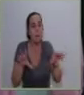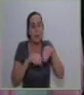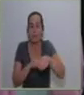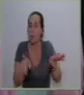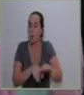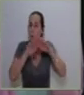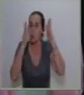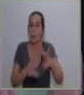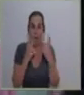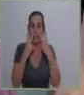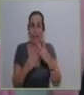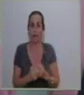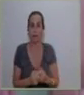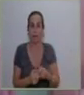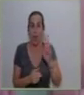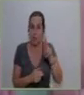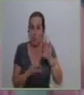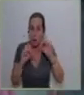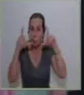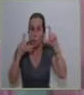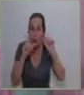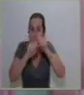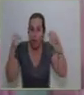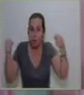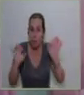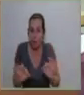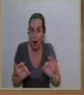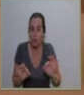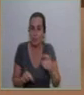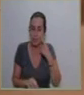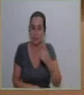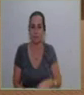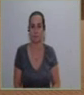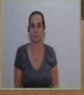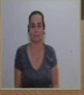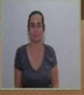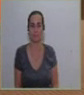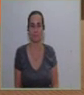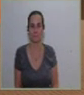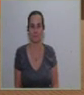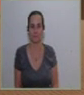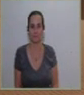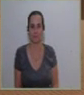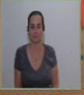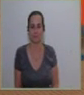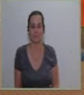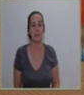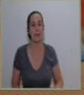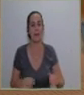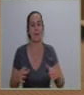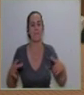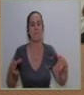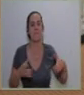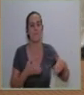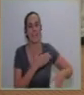חלקו סוכה, בוא תראה בעצמך. יש צילום מהתנך? תראה, צילום מהתנך, וידאו. בית